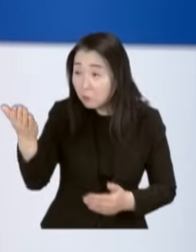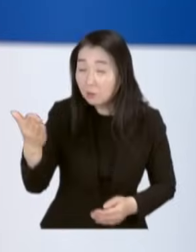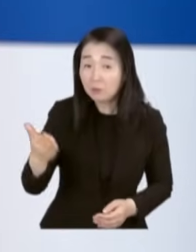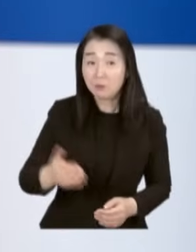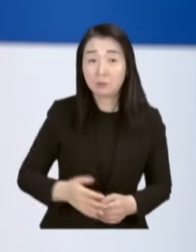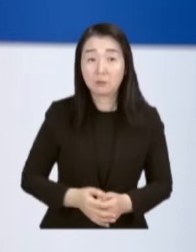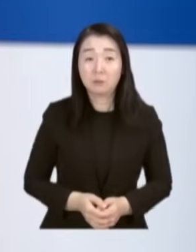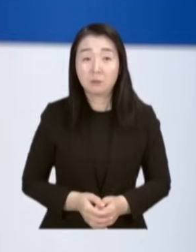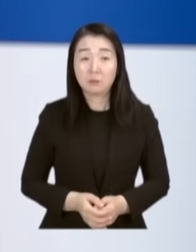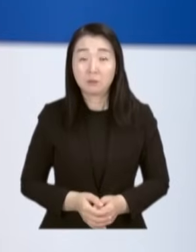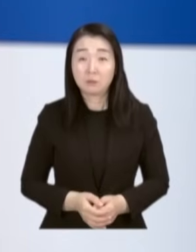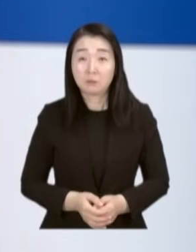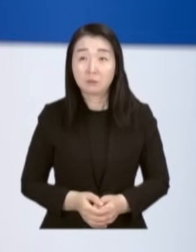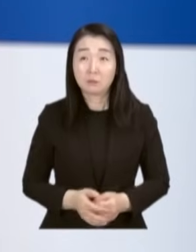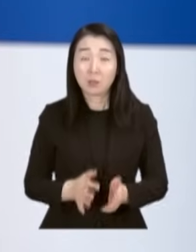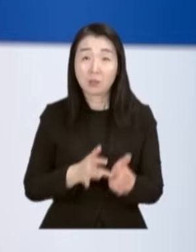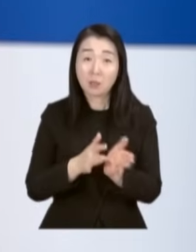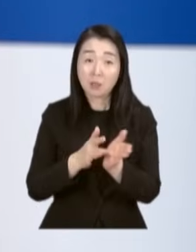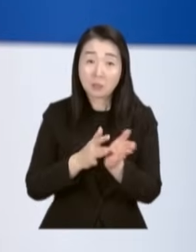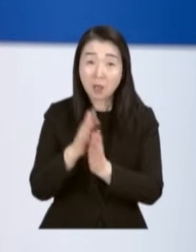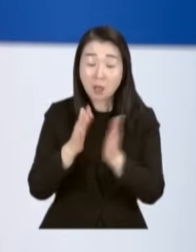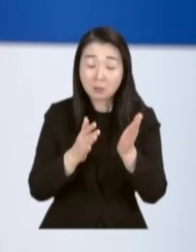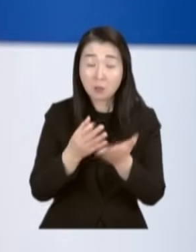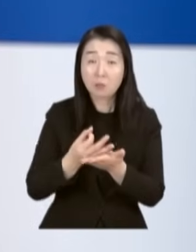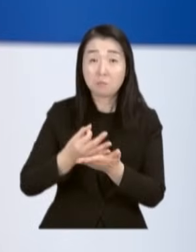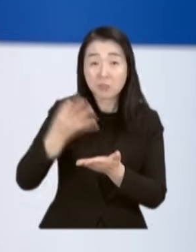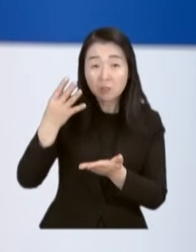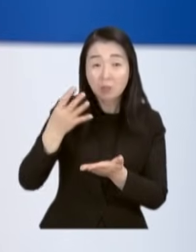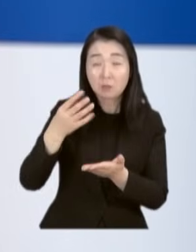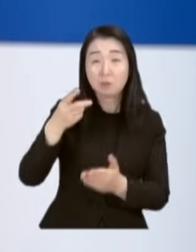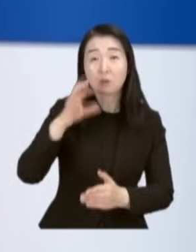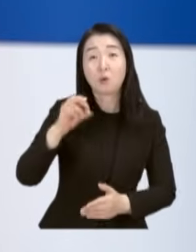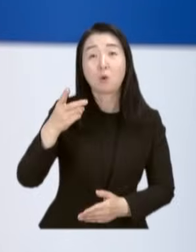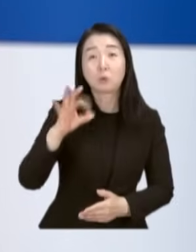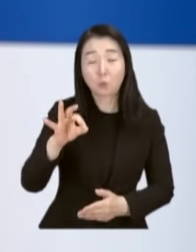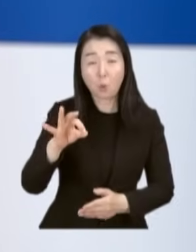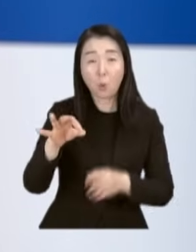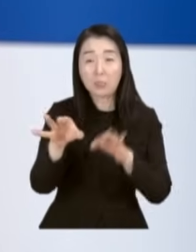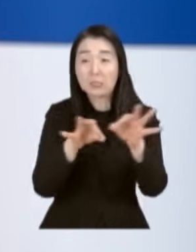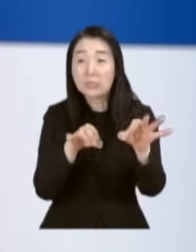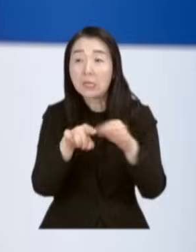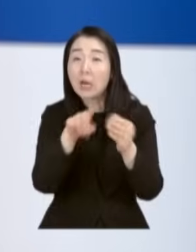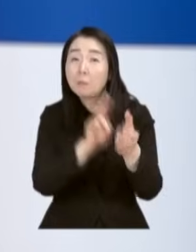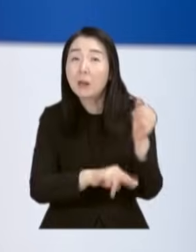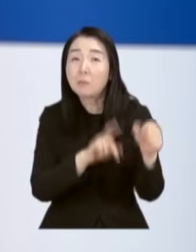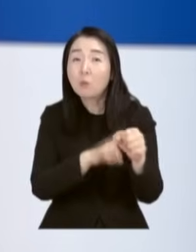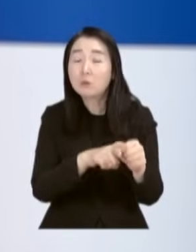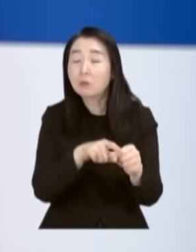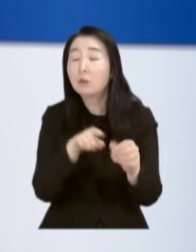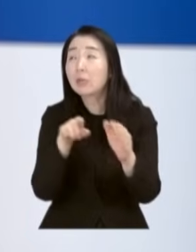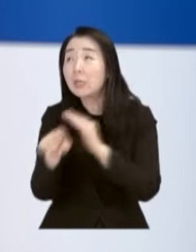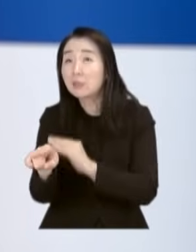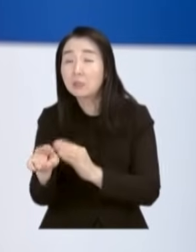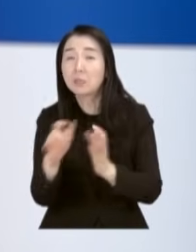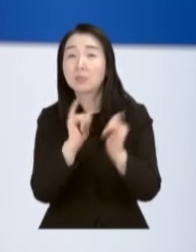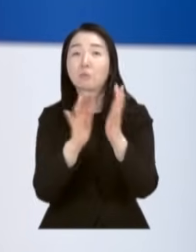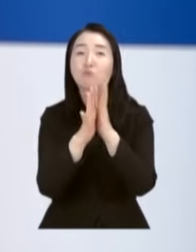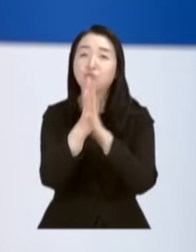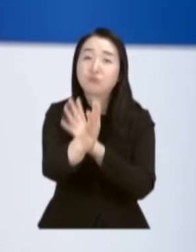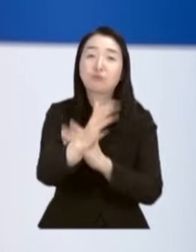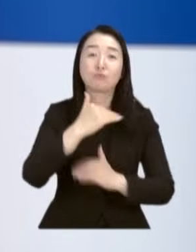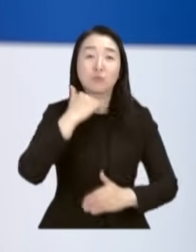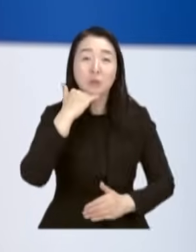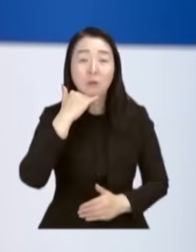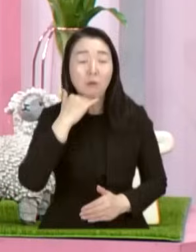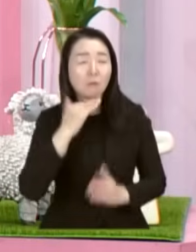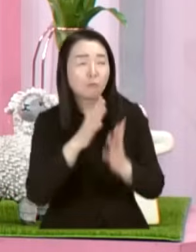물어봤어요. 내가 약초 비싼 거 갖다 직접 경동시장에 팔려고 한번 청량리를 나갔더니 사람들이 줄이 서